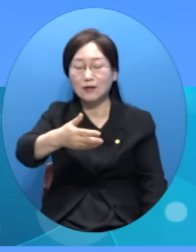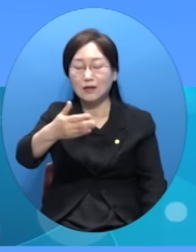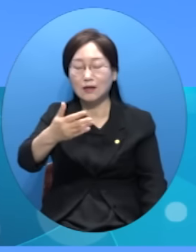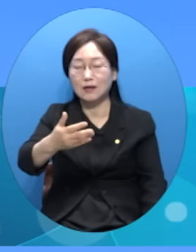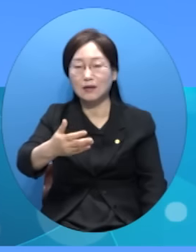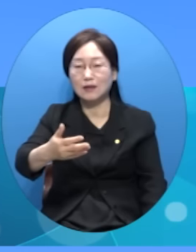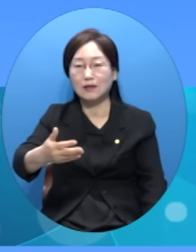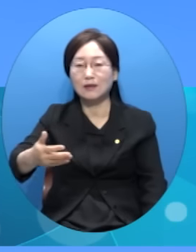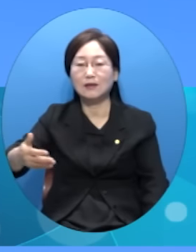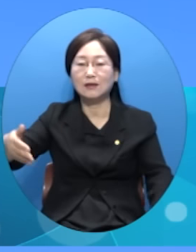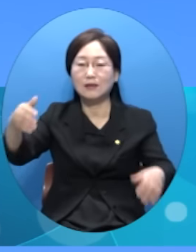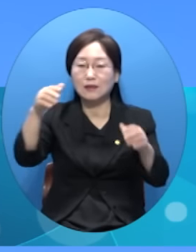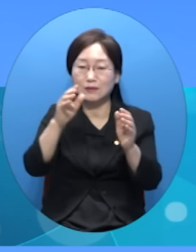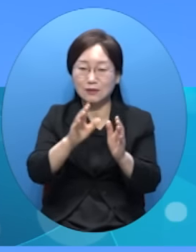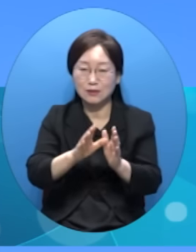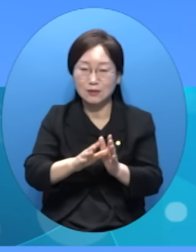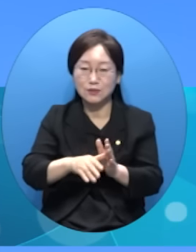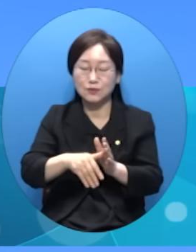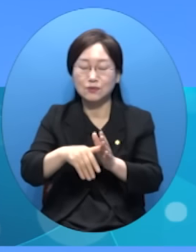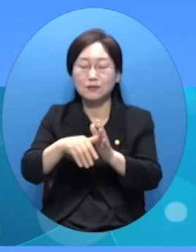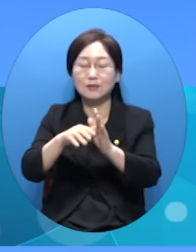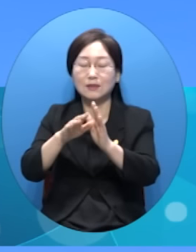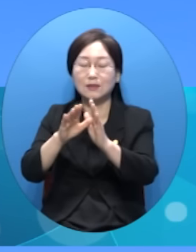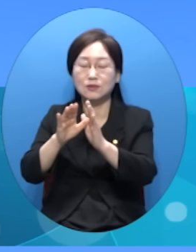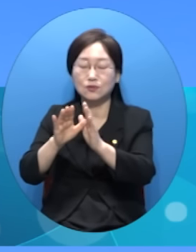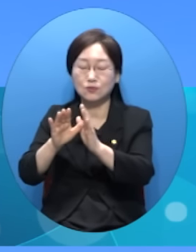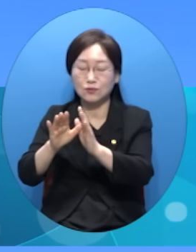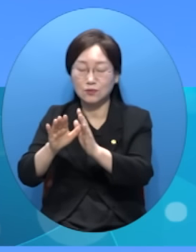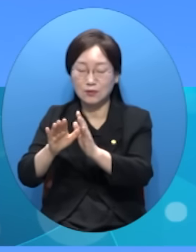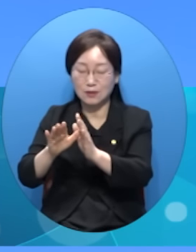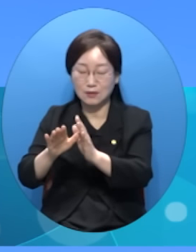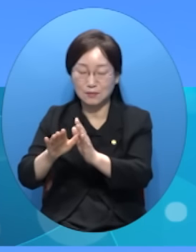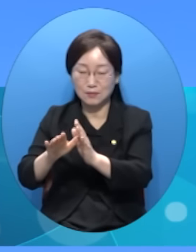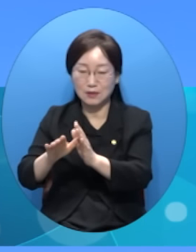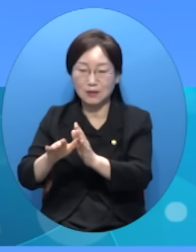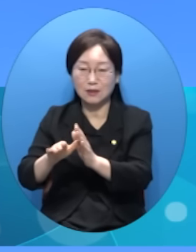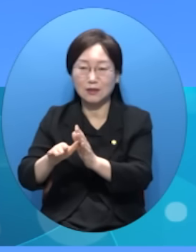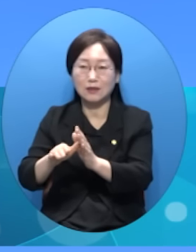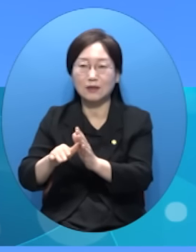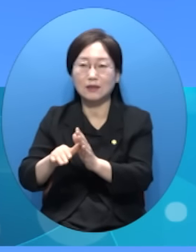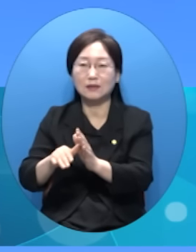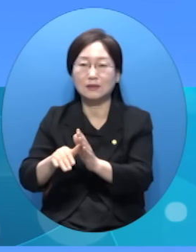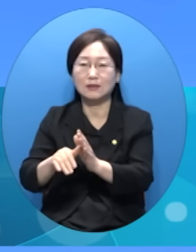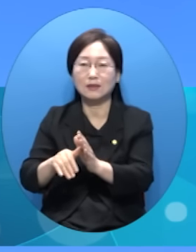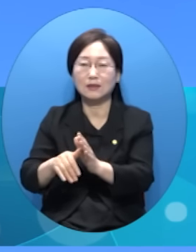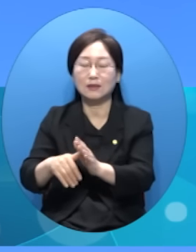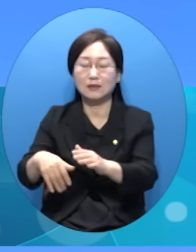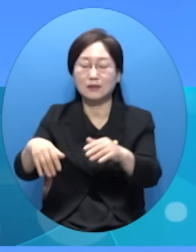흘러가는 순간순간만